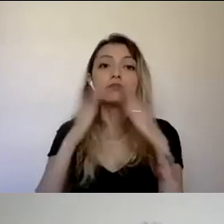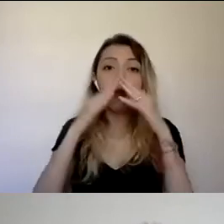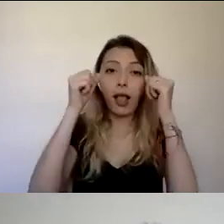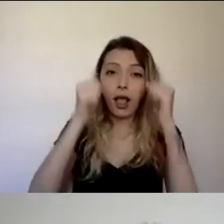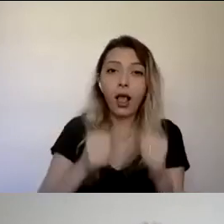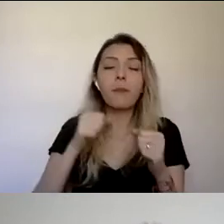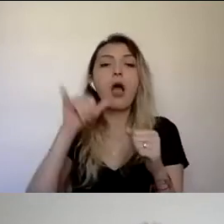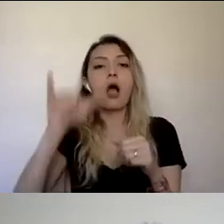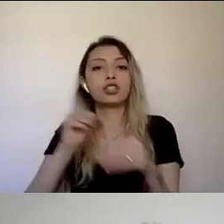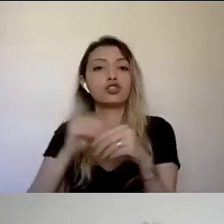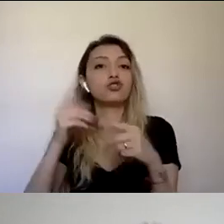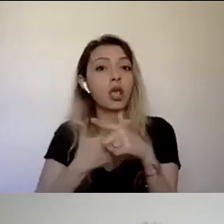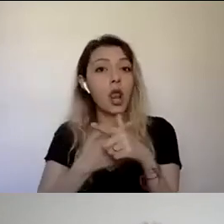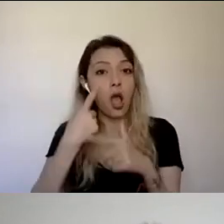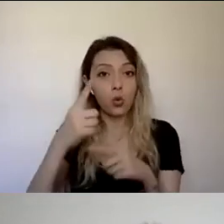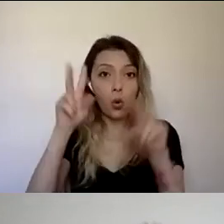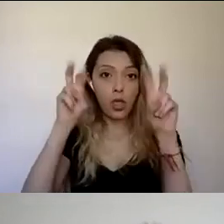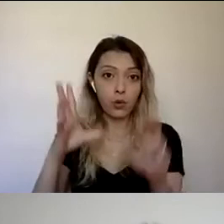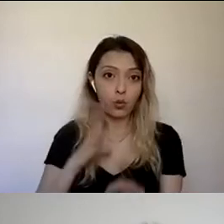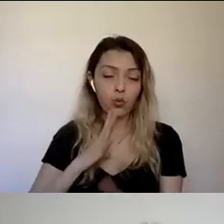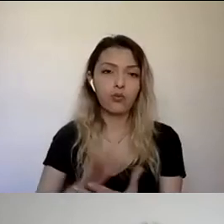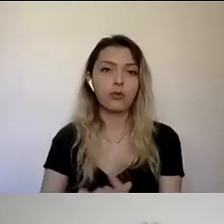kiralarla ilgili de konu var örneğin.